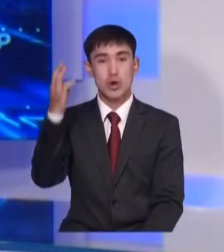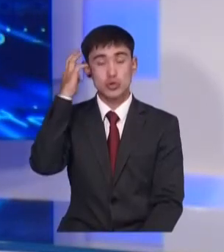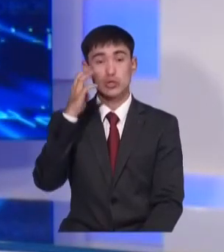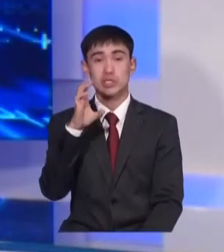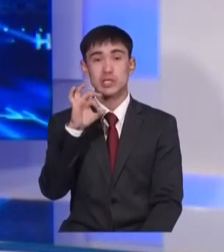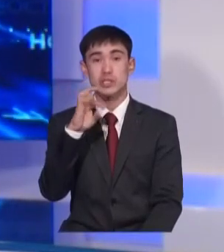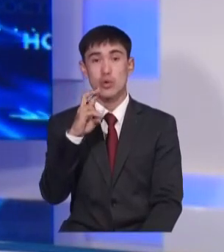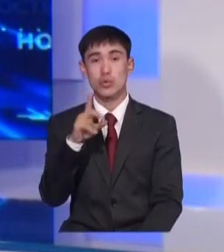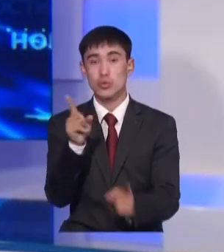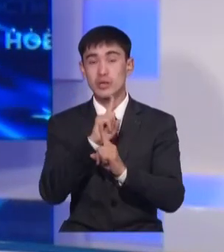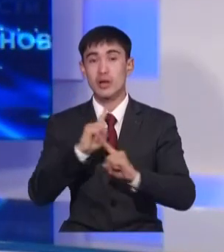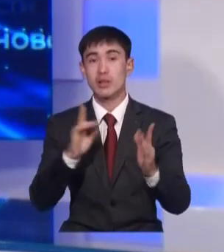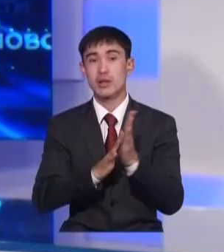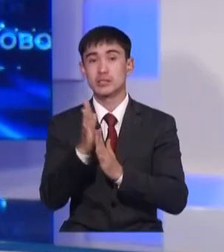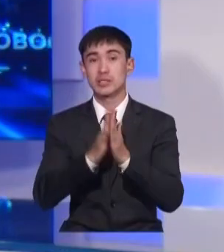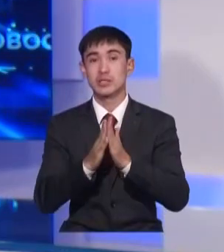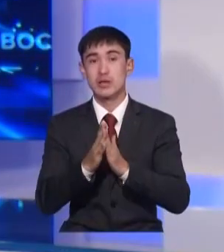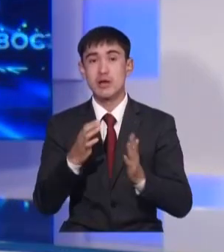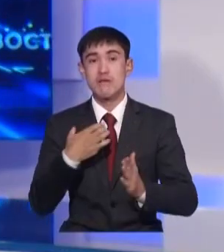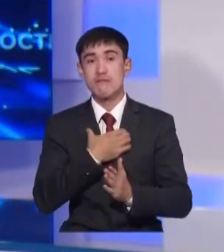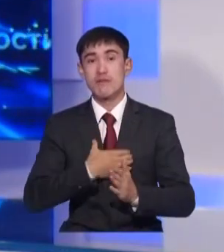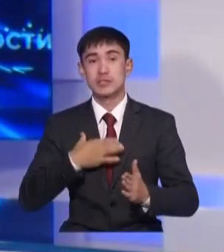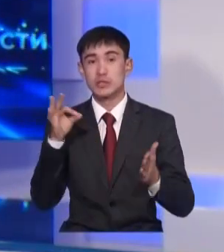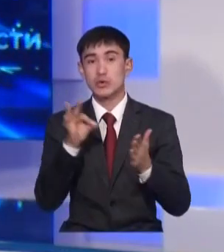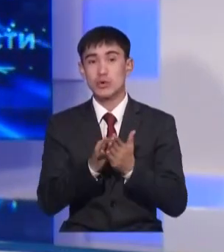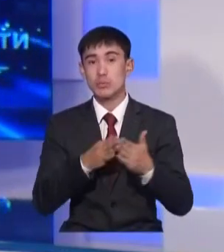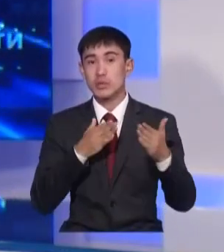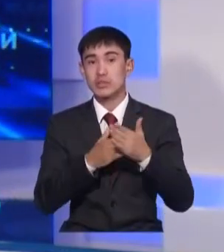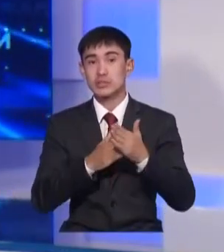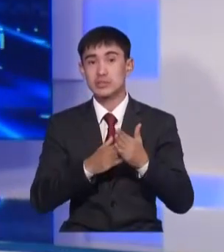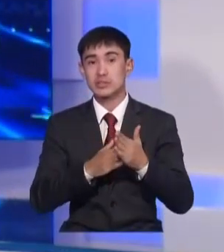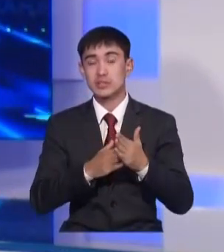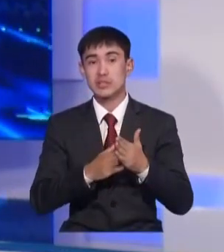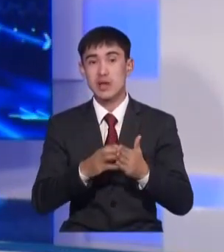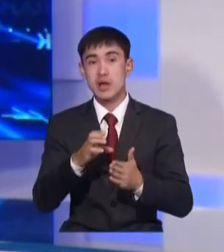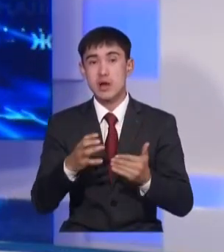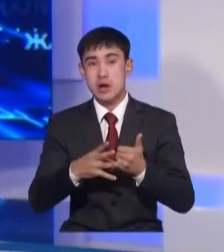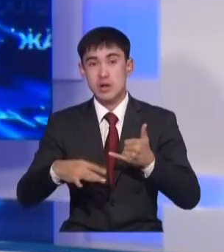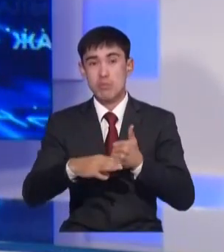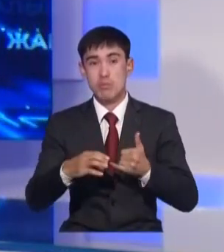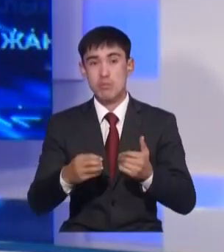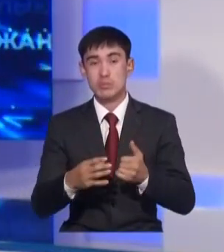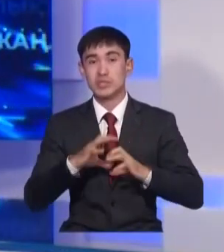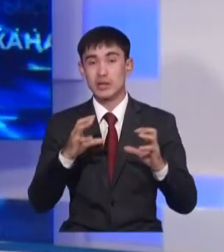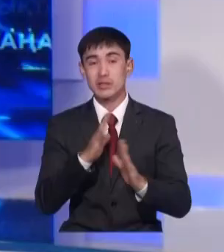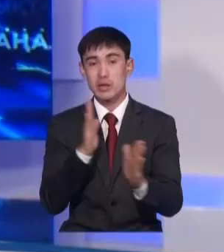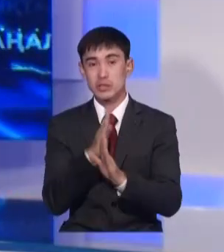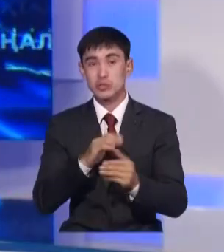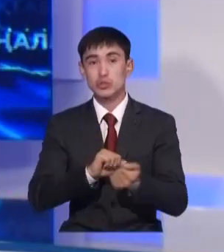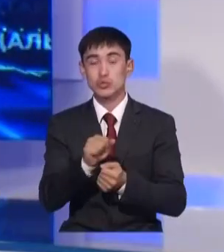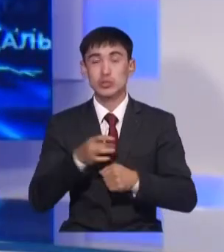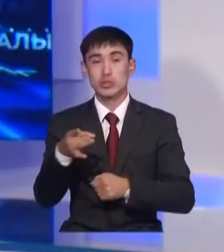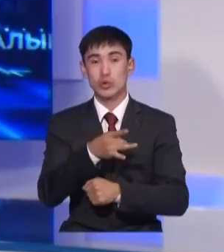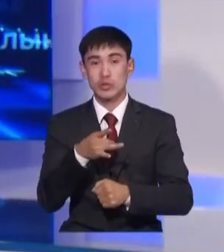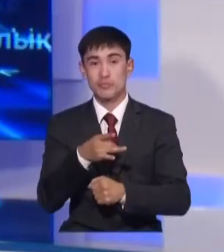Черный сексаул – уникальное растение, играющее ключевую роль в предотвращении эрозии почвы и сохранении экосистем в засушливых